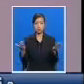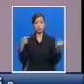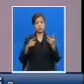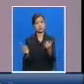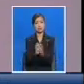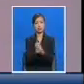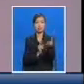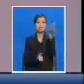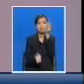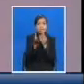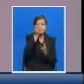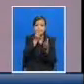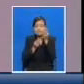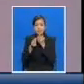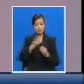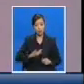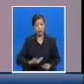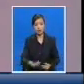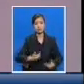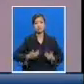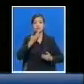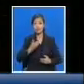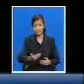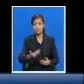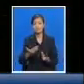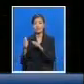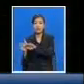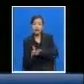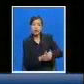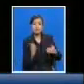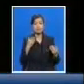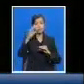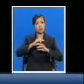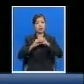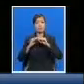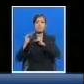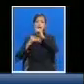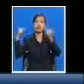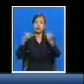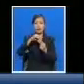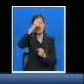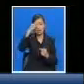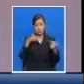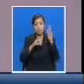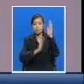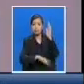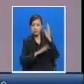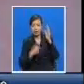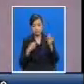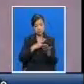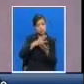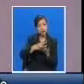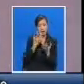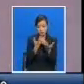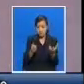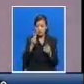ตนอกจากนั้นก็มีโครงการพัฒนาการศึกษาจังหวัดชายแดนภาคใต้มีแผนงานทั้งด้านพัฒนาวิชาการสื่